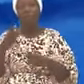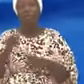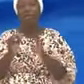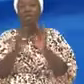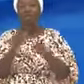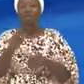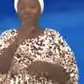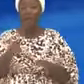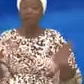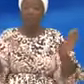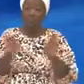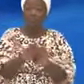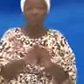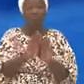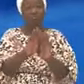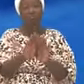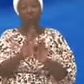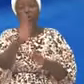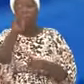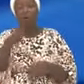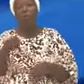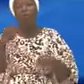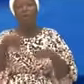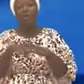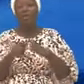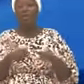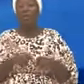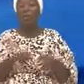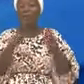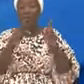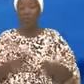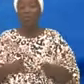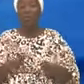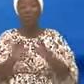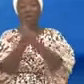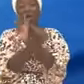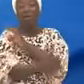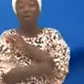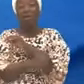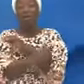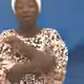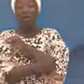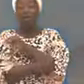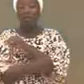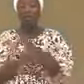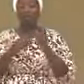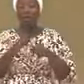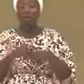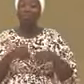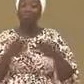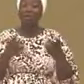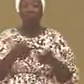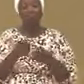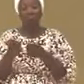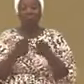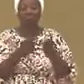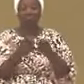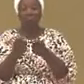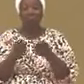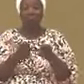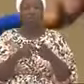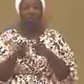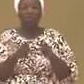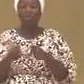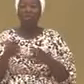tu enfermé dans un pays nous pourrons pour se pousser les